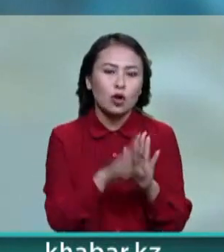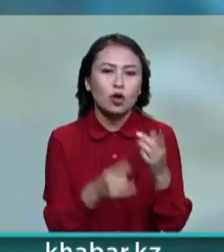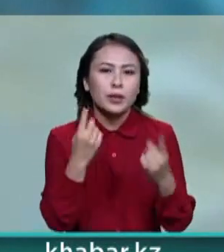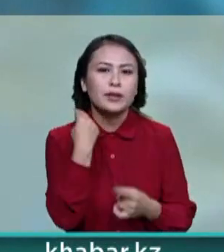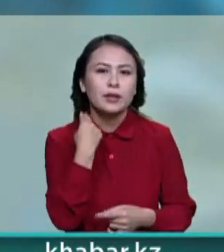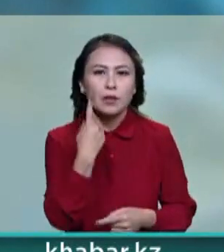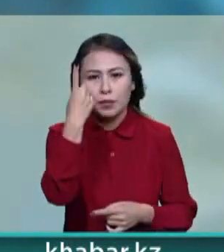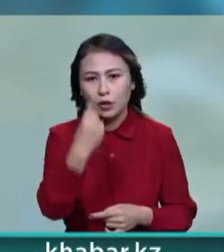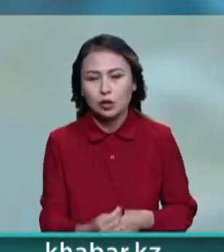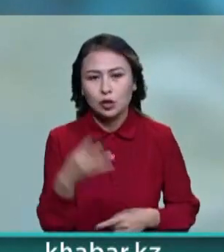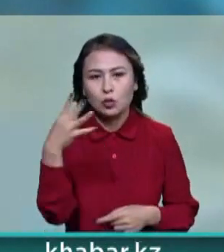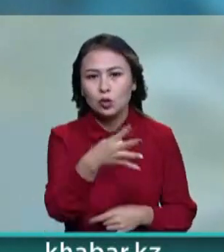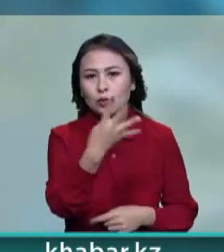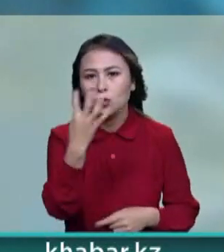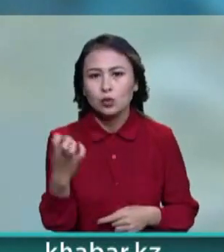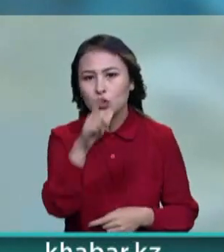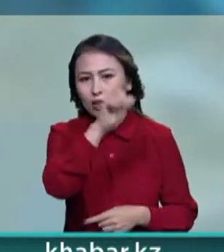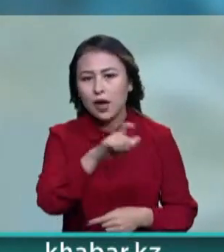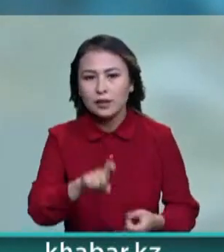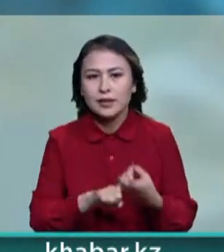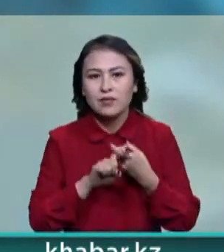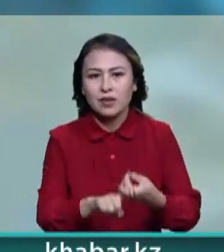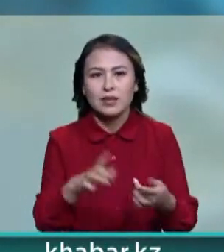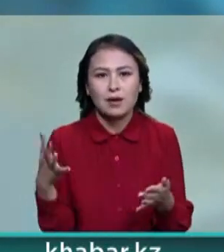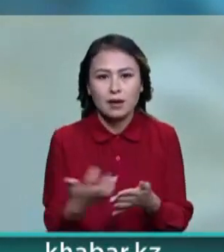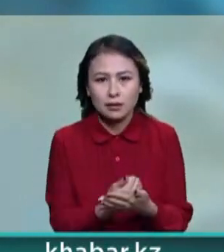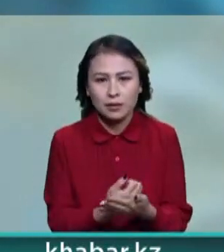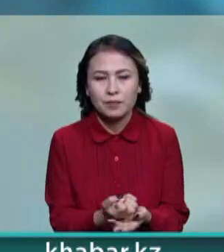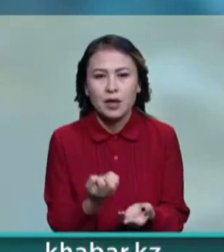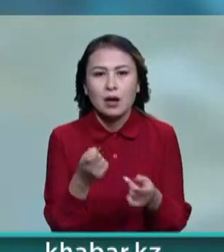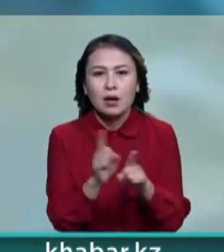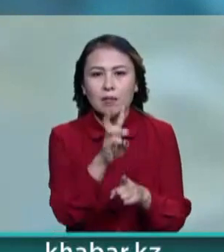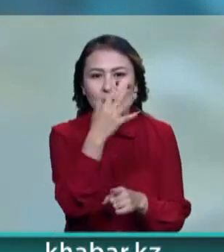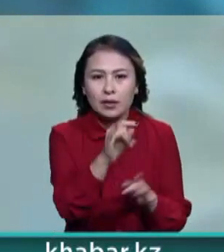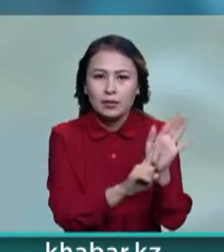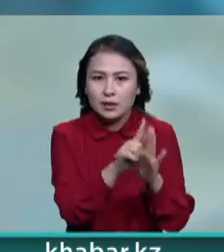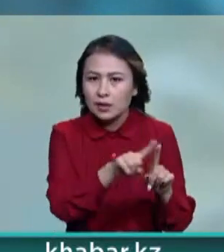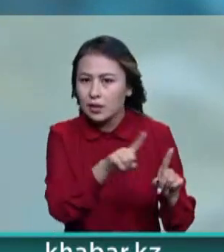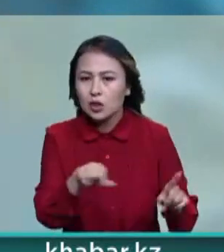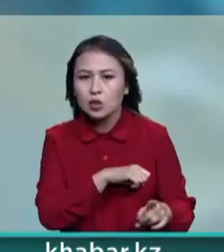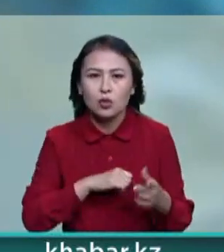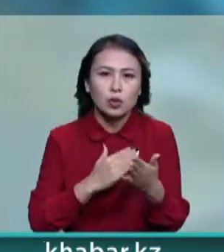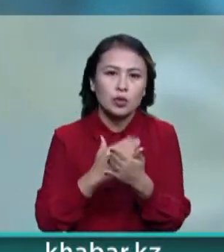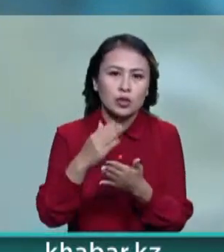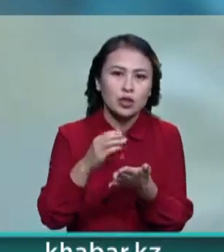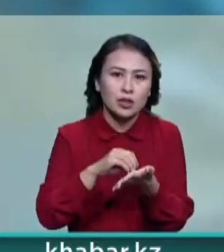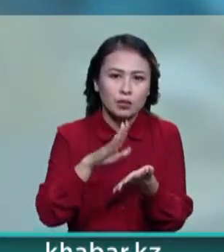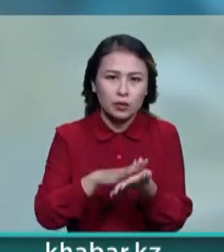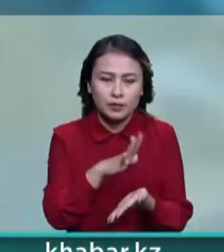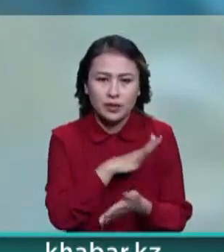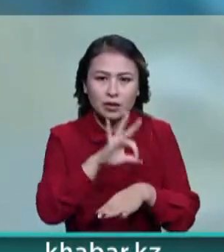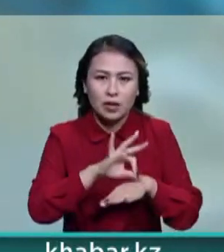тұр. Ұлыбританияда бір күнде 4400 адамнан инфекция анықталып, мамырдан бергі ең жоғары көрсеткішке ие